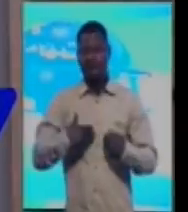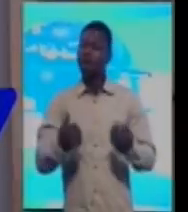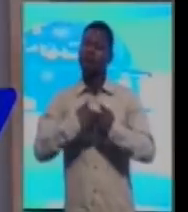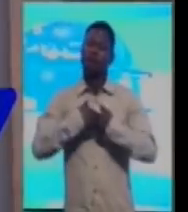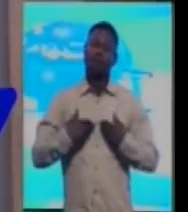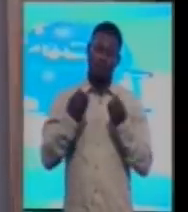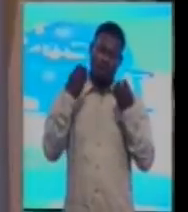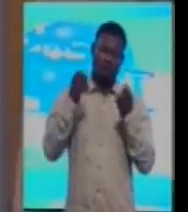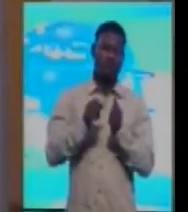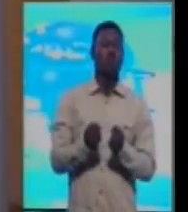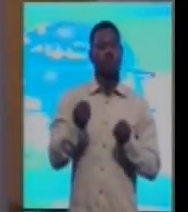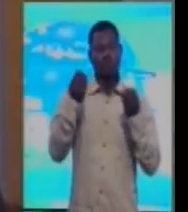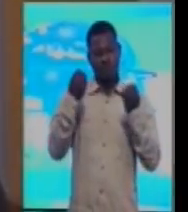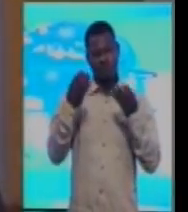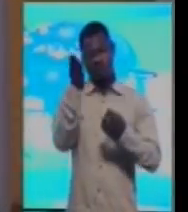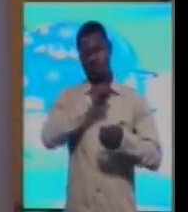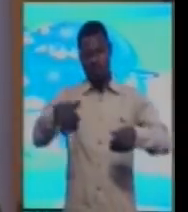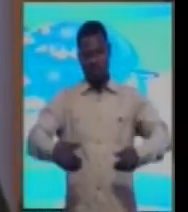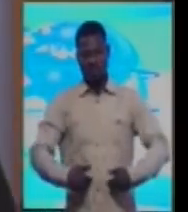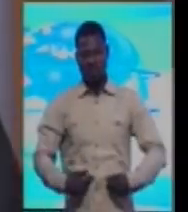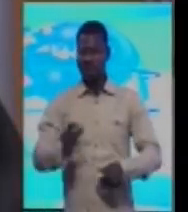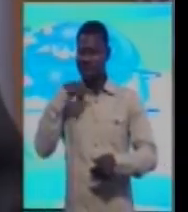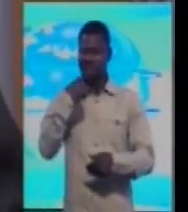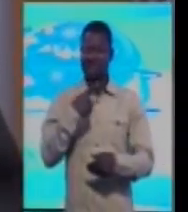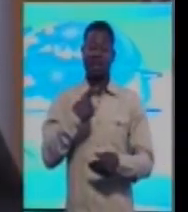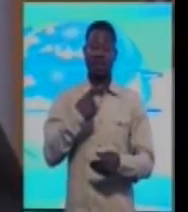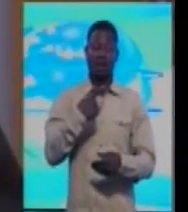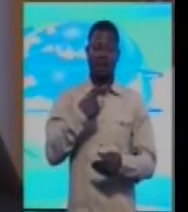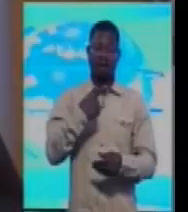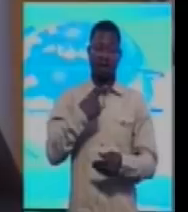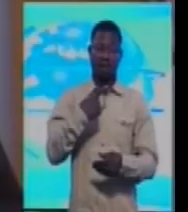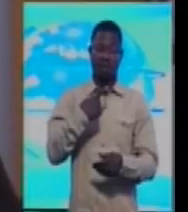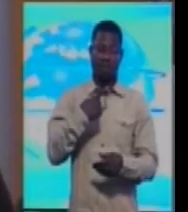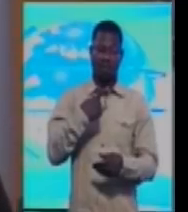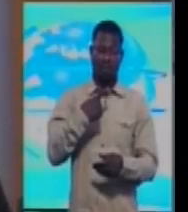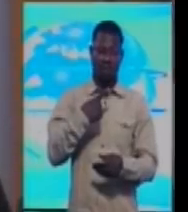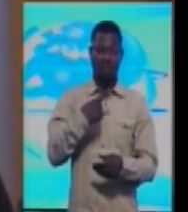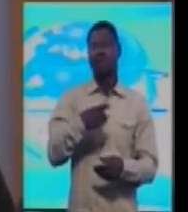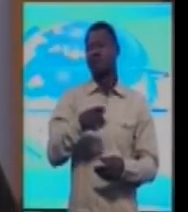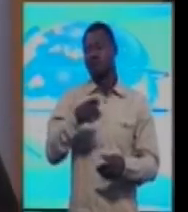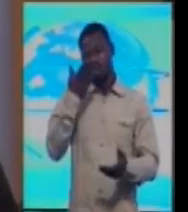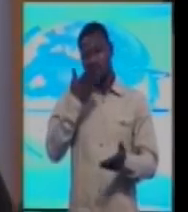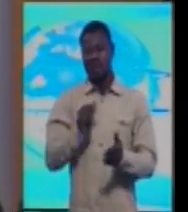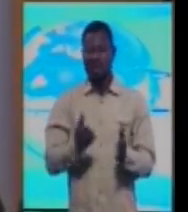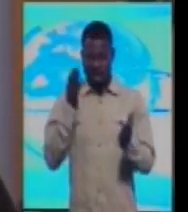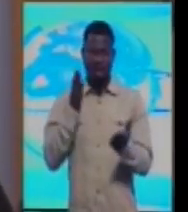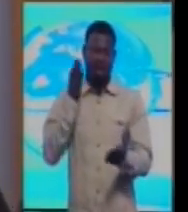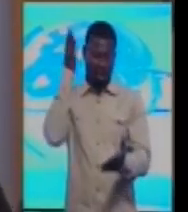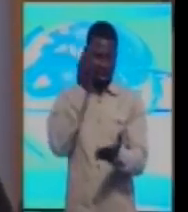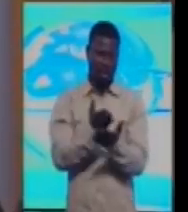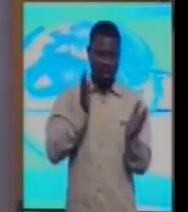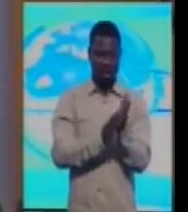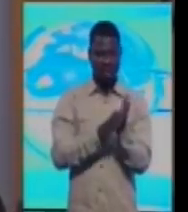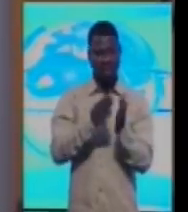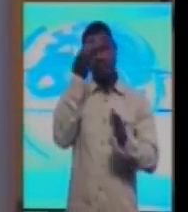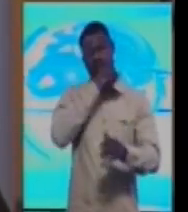de jeunes qui n'arrivent pas à dépasser le niveau secondaire. Donc, à partir de ce niveau, il faut trouver